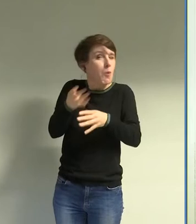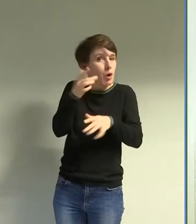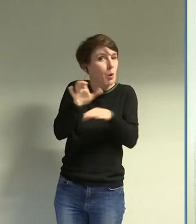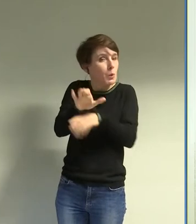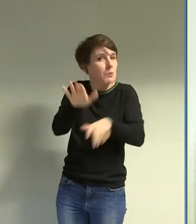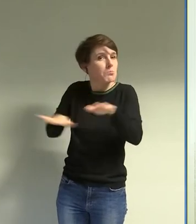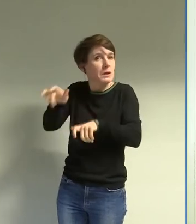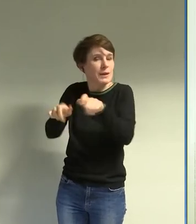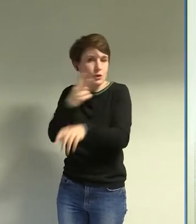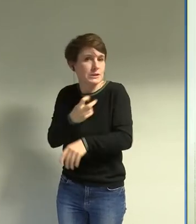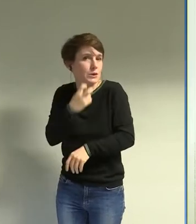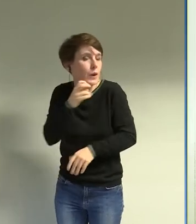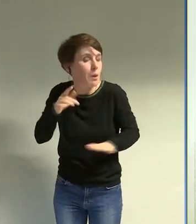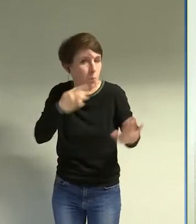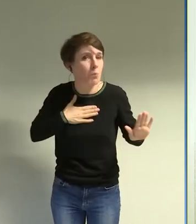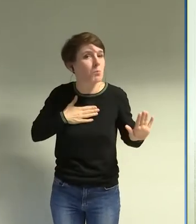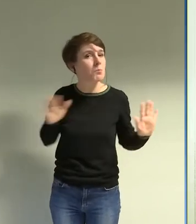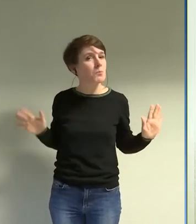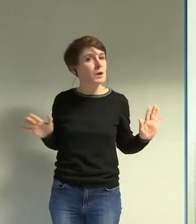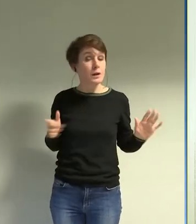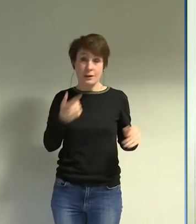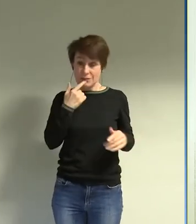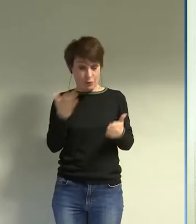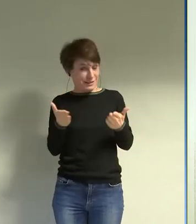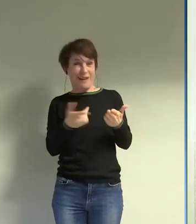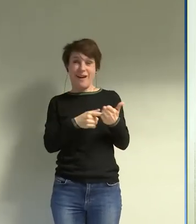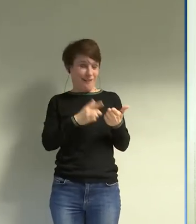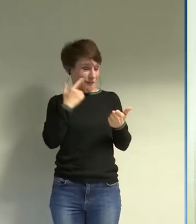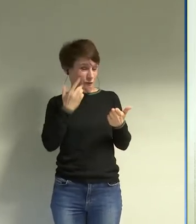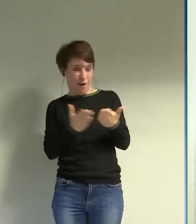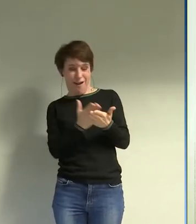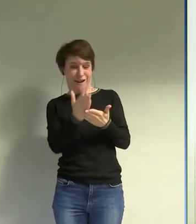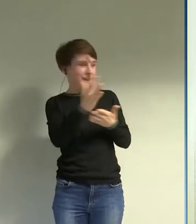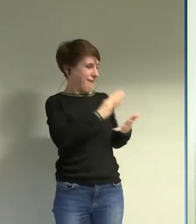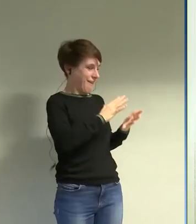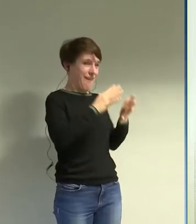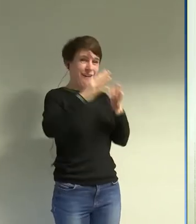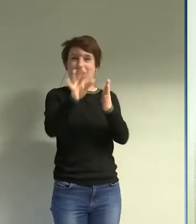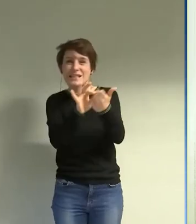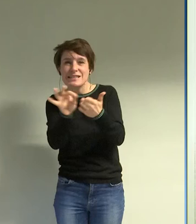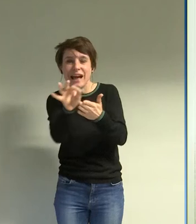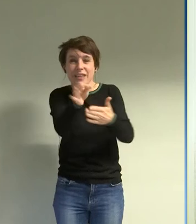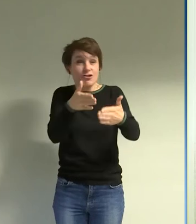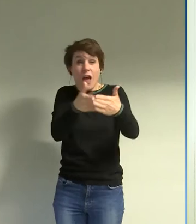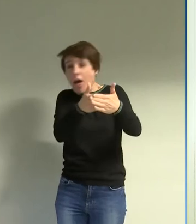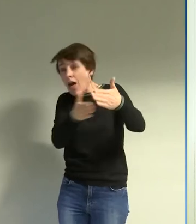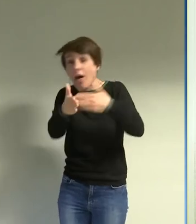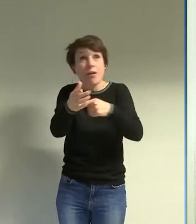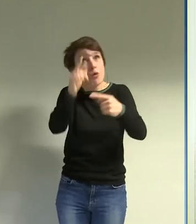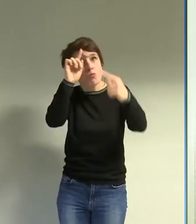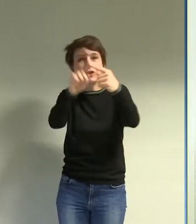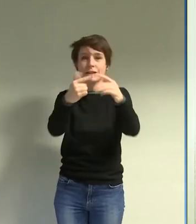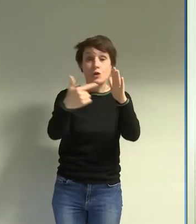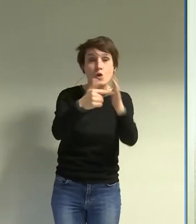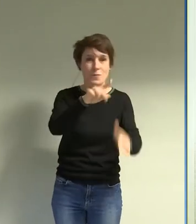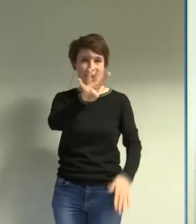action si j'ose dire qui s'inscrit dans cette somptueuse trajectoire de transition et stratégies de résilience pour 2040 est